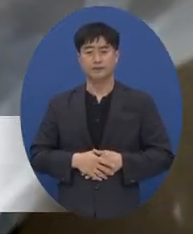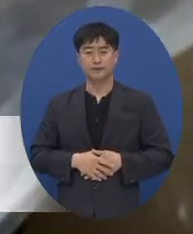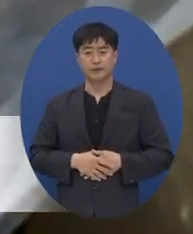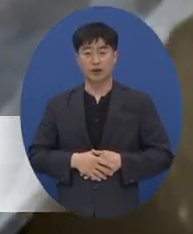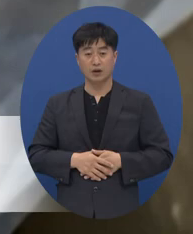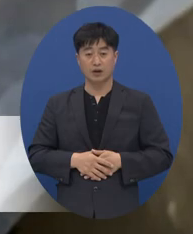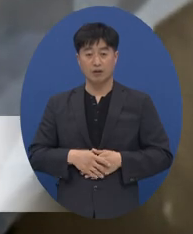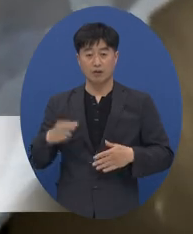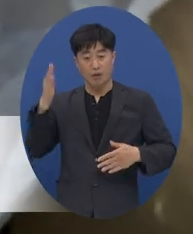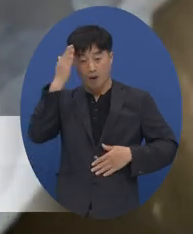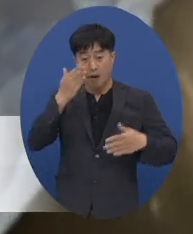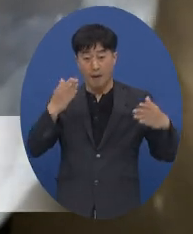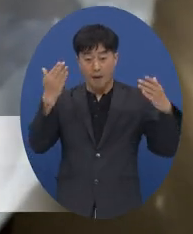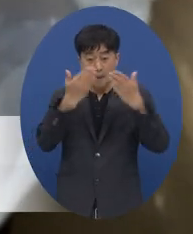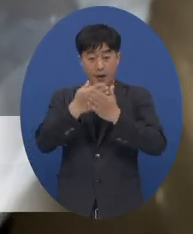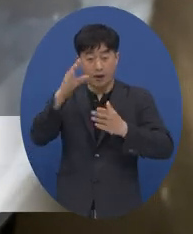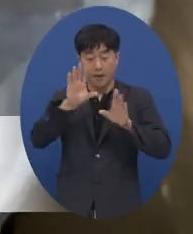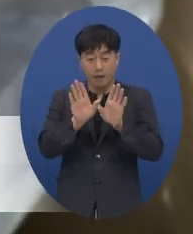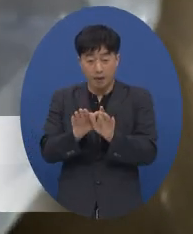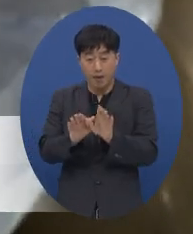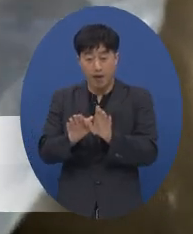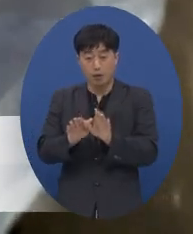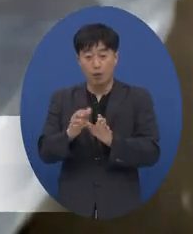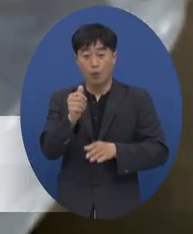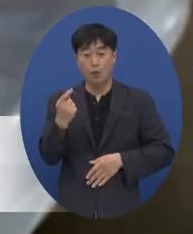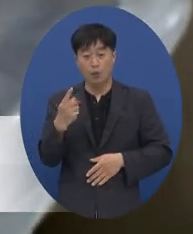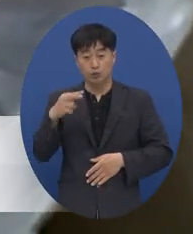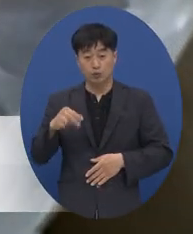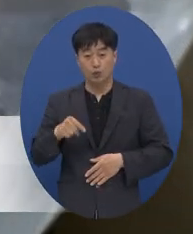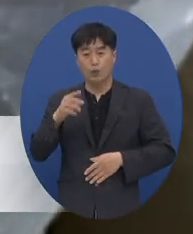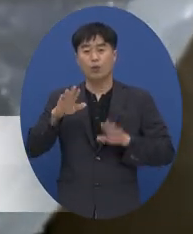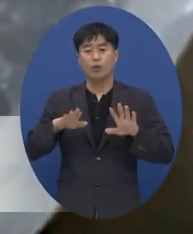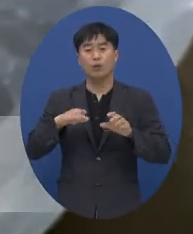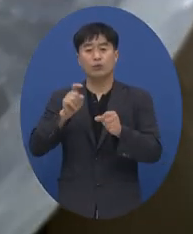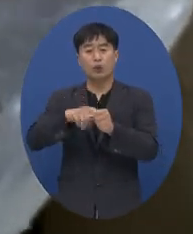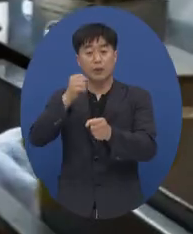이거 나방에는 호두, 오늘 떡 만들 때 쓰셨어요.